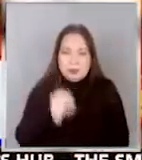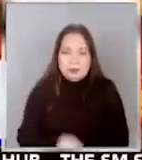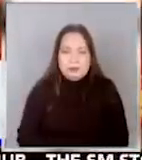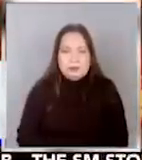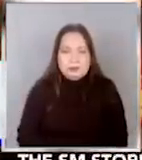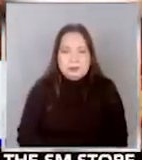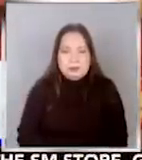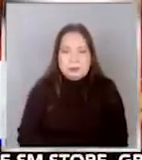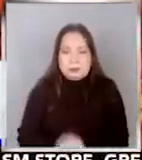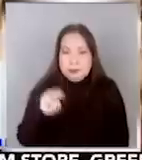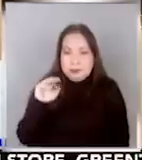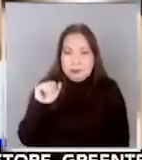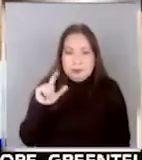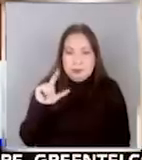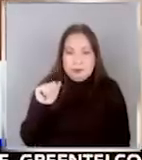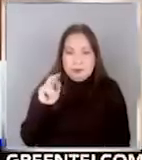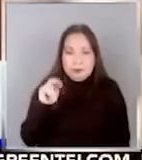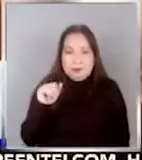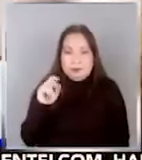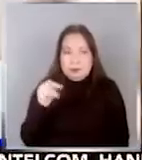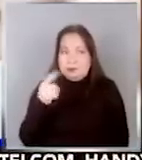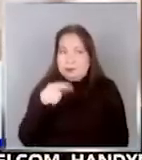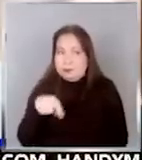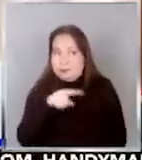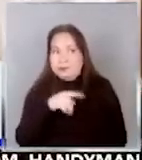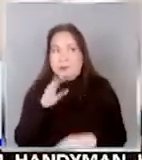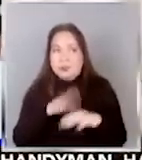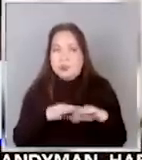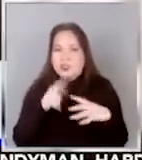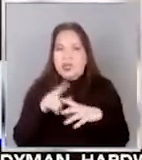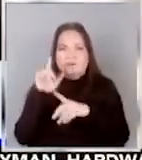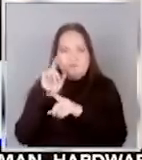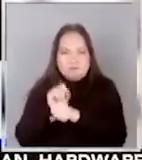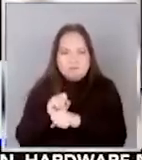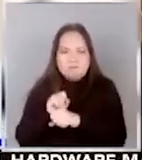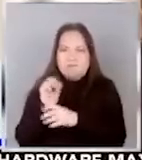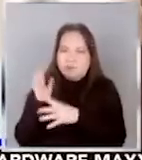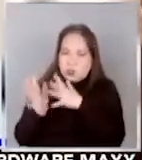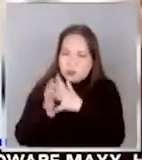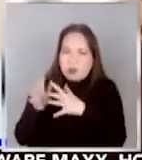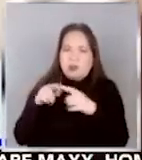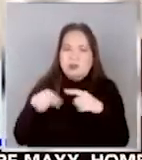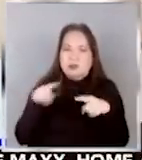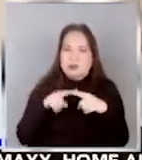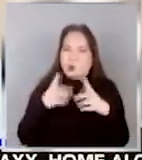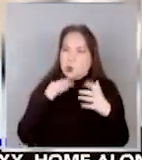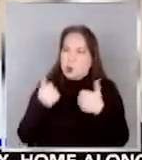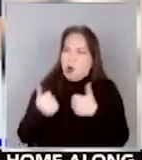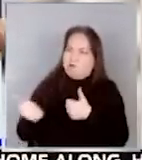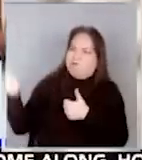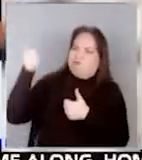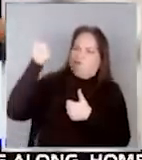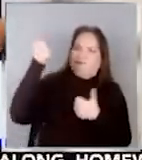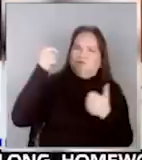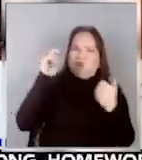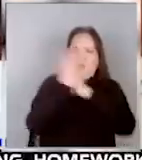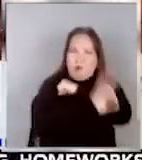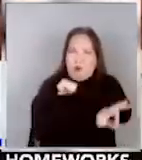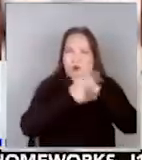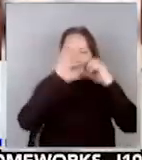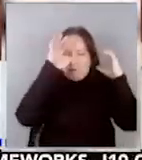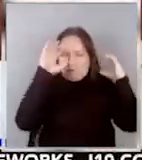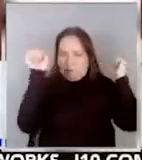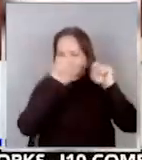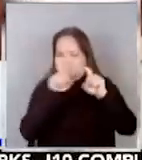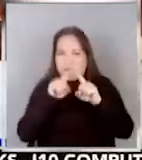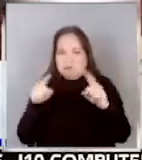Ginanap ngayong gabi ang tradisyonal na Vandenoor, isang pagtitipon ng mga matataas opisyal ng gobyerno at ng diplomatic community. Sa pagsisimula ng taon,